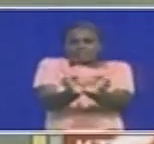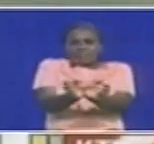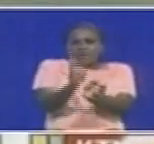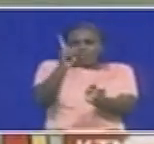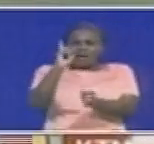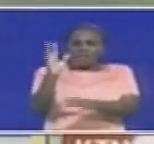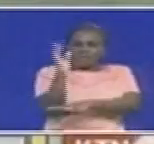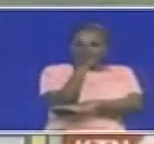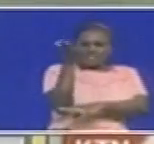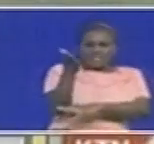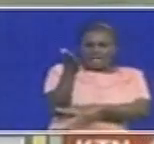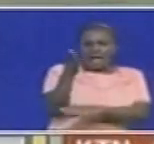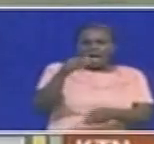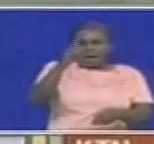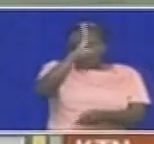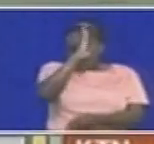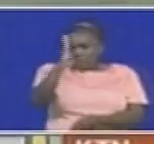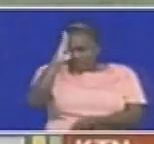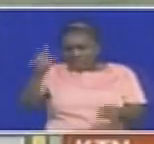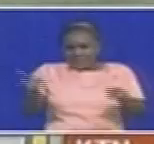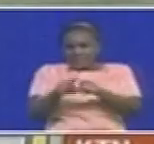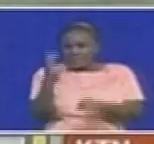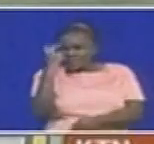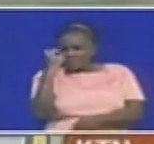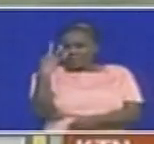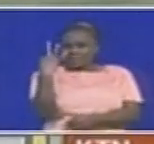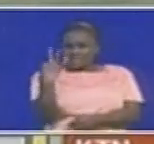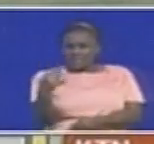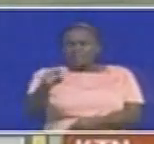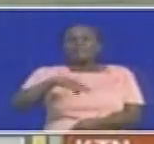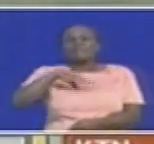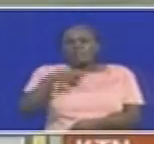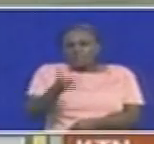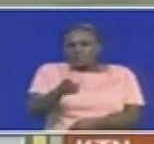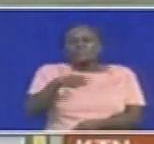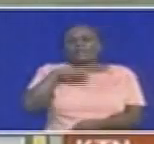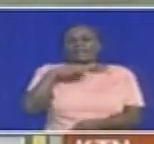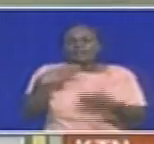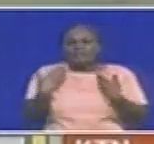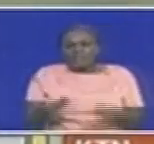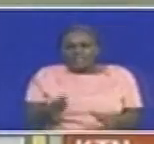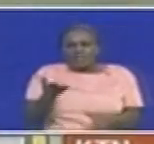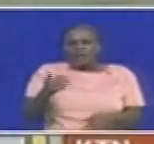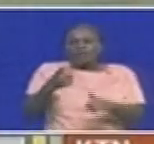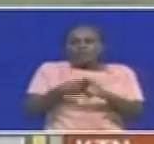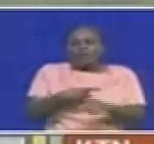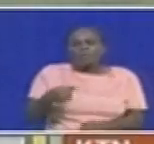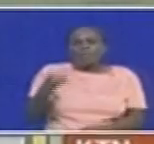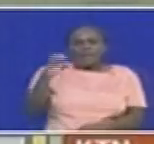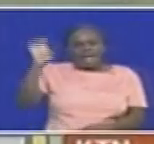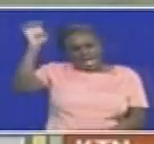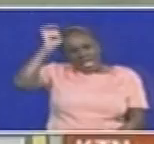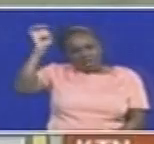huko Bungoma. Na kwingineko, washukiwa watatu ujambazi wapigwa risasi na kuuawa na maafisa wa polisi mtaani Langas huko